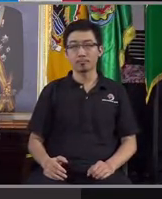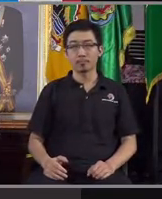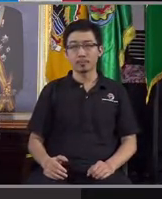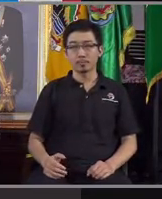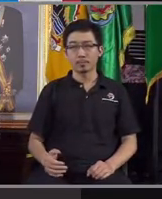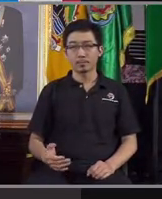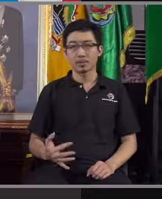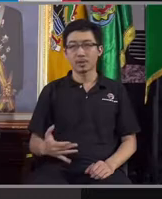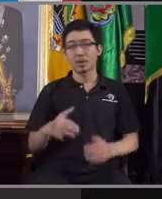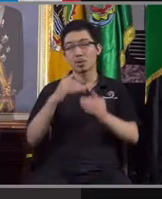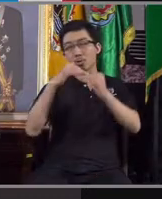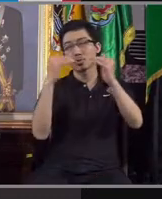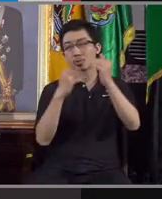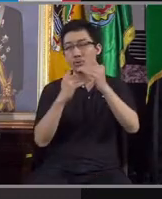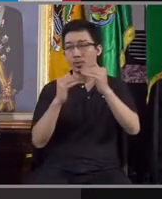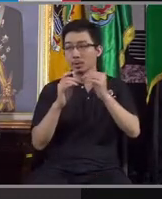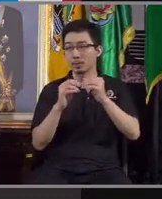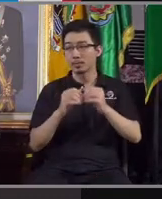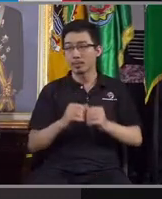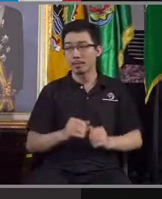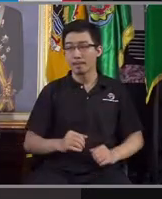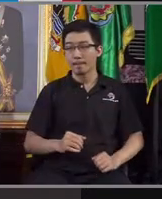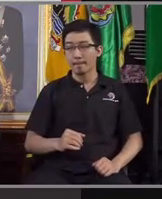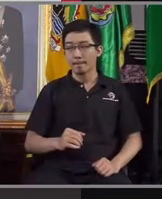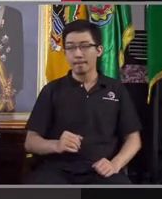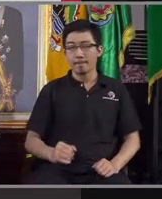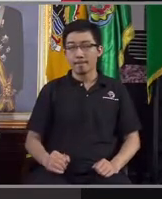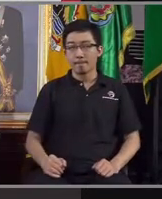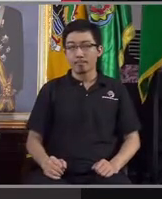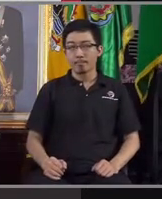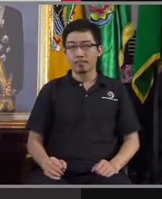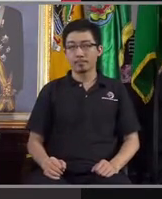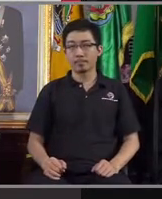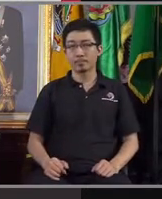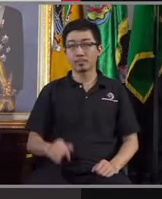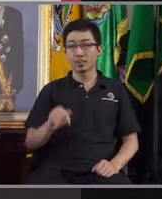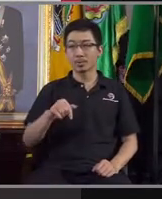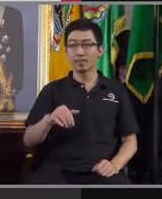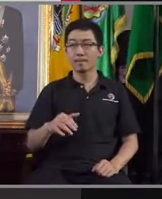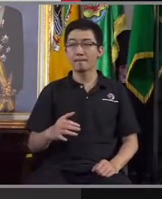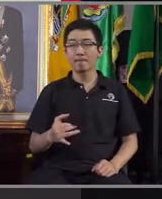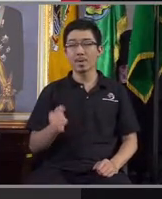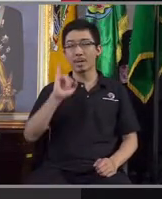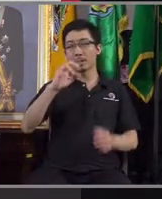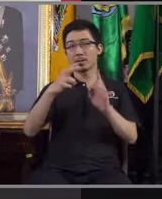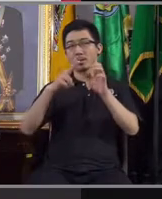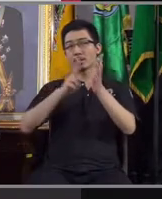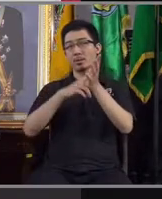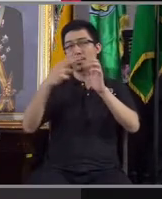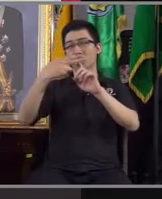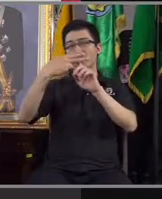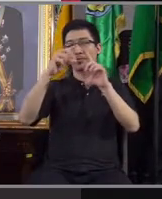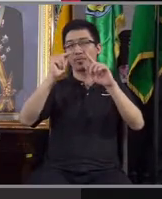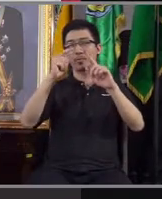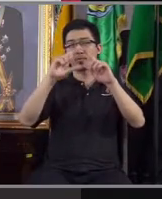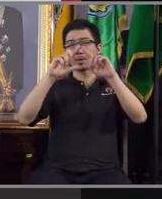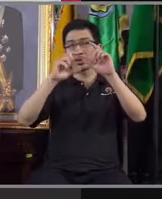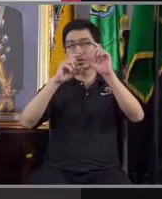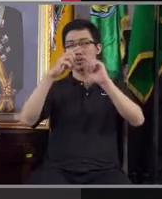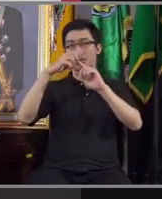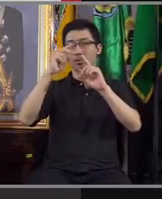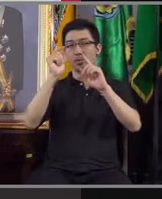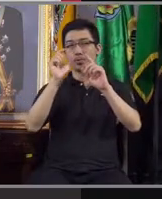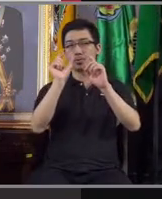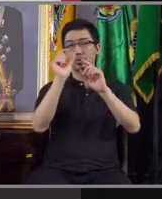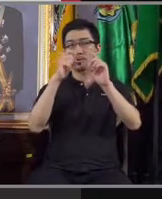dari 11 menjadi 7,04. Slide berikutnya, ini adalah infrastruktur. Alhamdulillah kita bisa membangun jalan-jalan